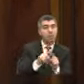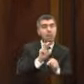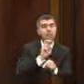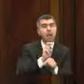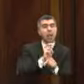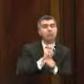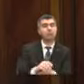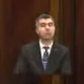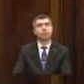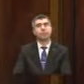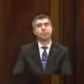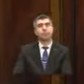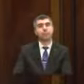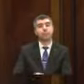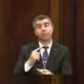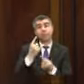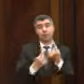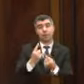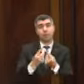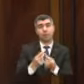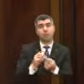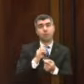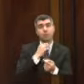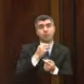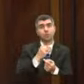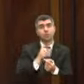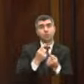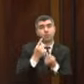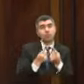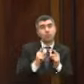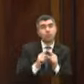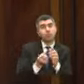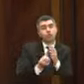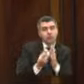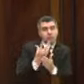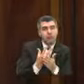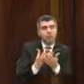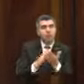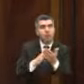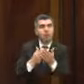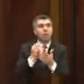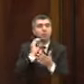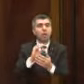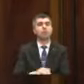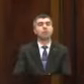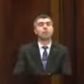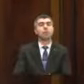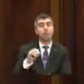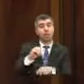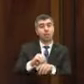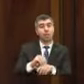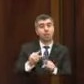المديونية. وبالتالي خاص لابد من نفكروا في إبداع أشكال جديدة في التعاطي مع هذا الملف. أيضا هناك فشل